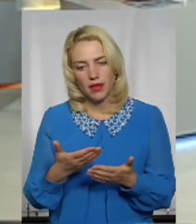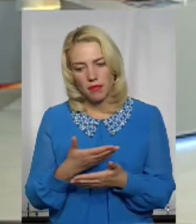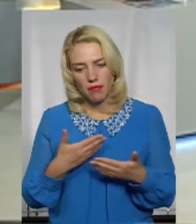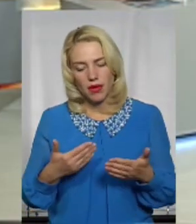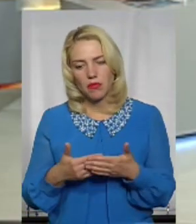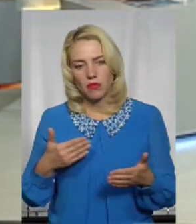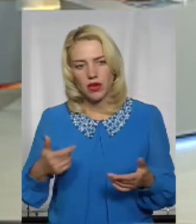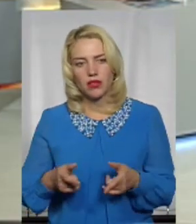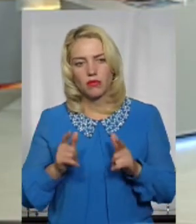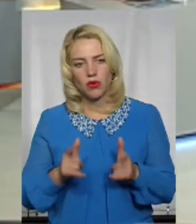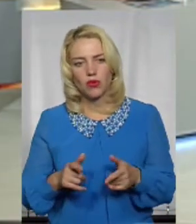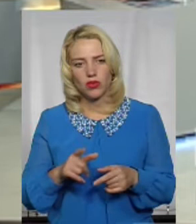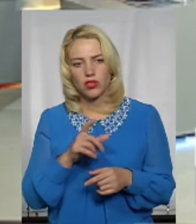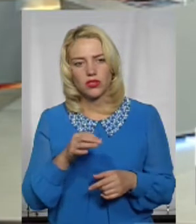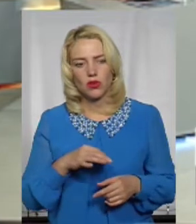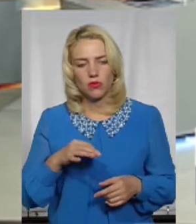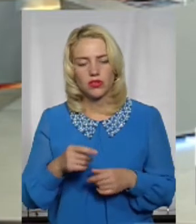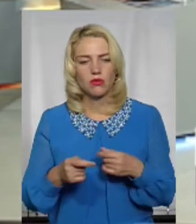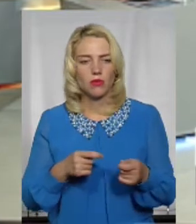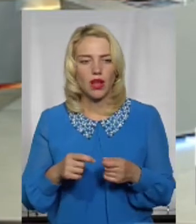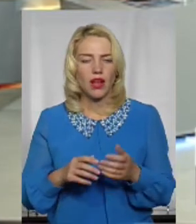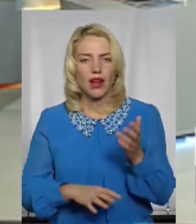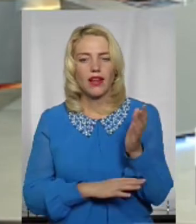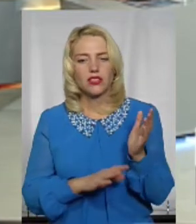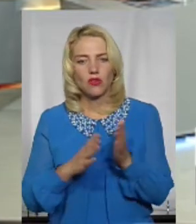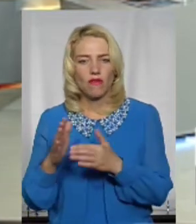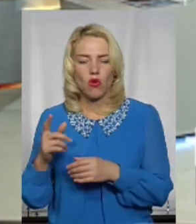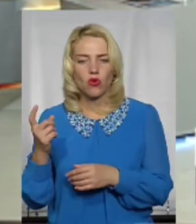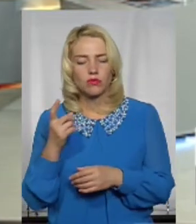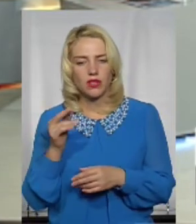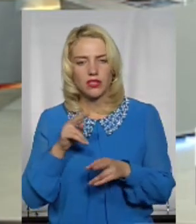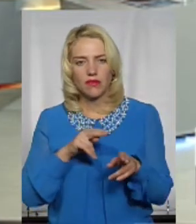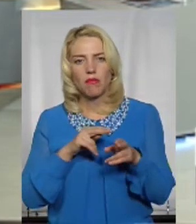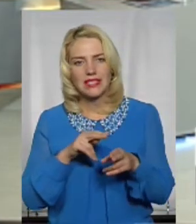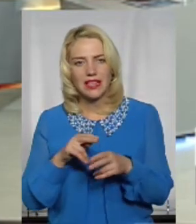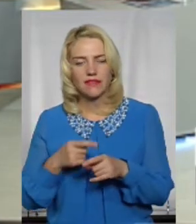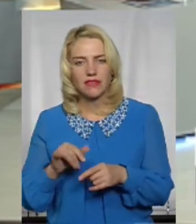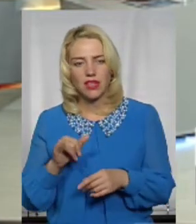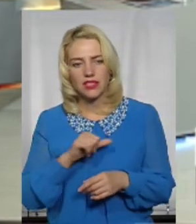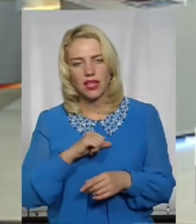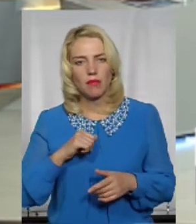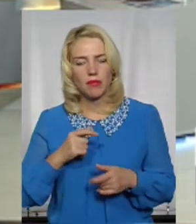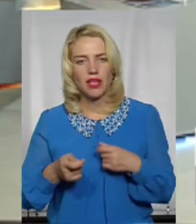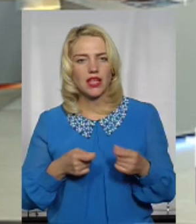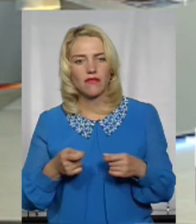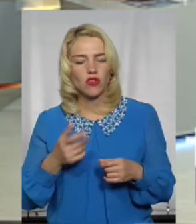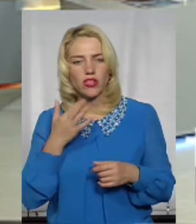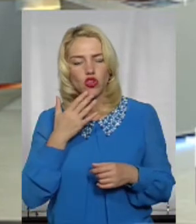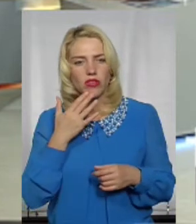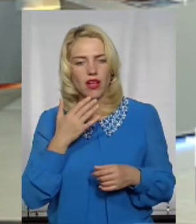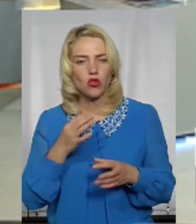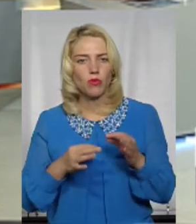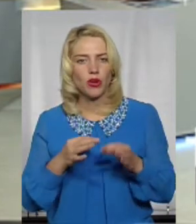з обласним управлінням лісового господарства та мисливства і з самим керівництвом